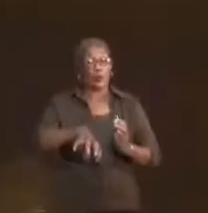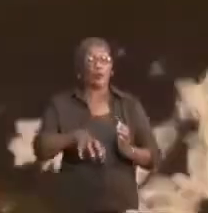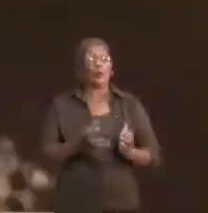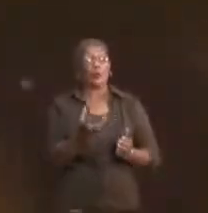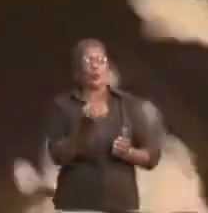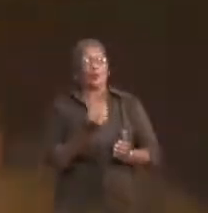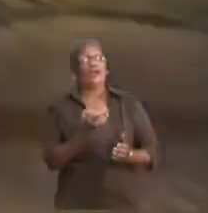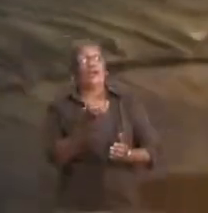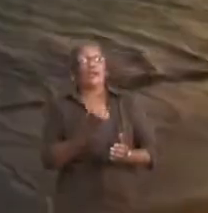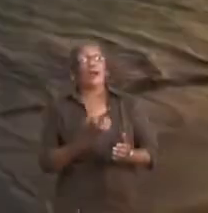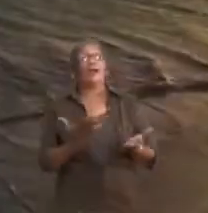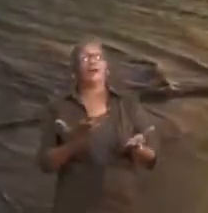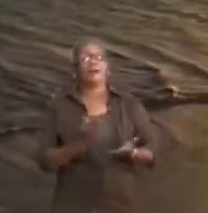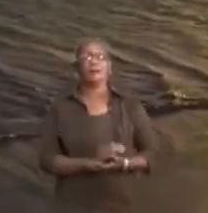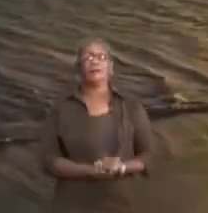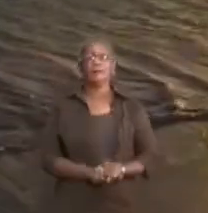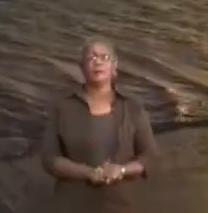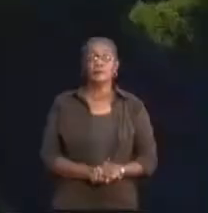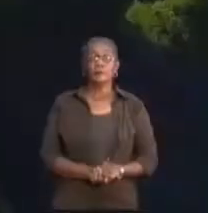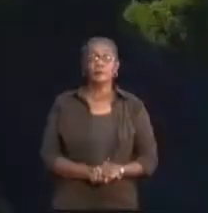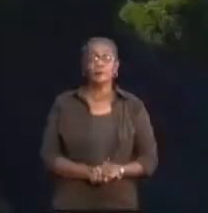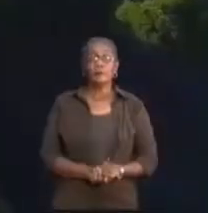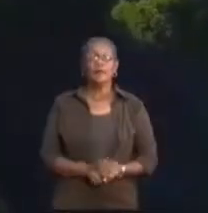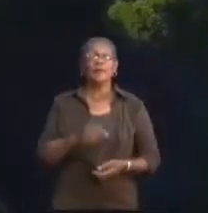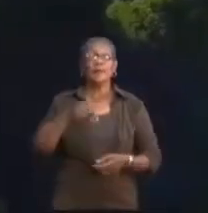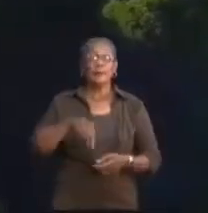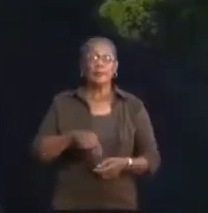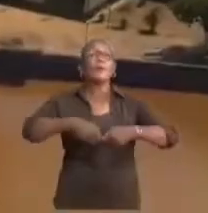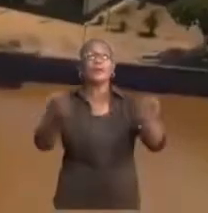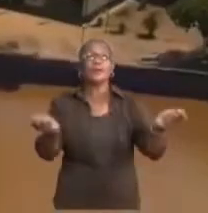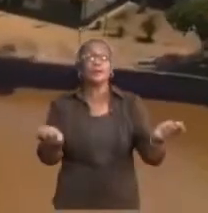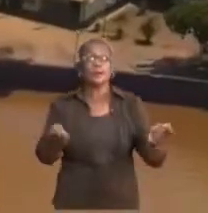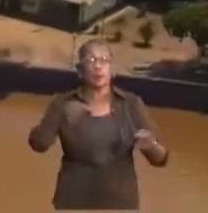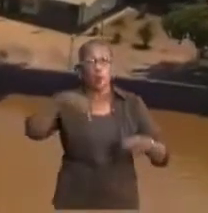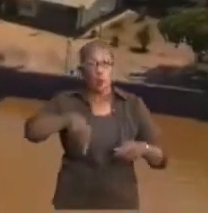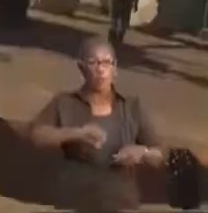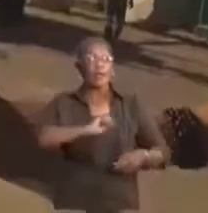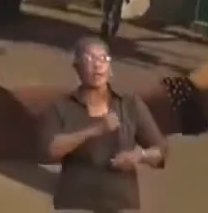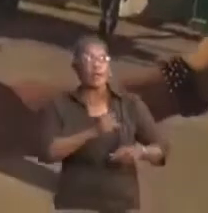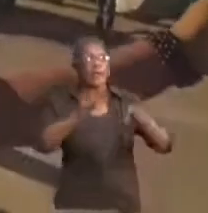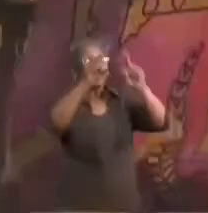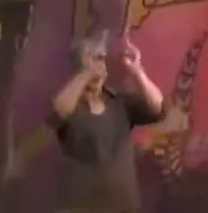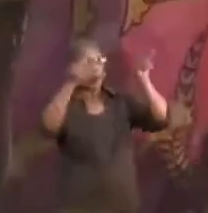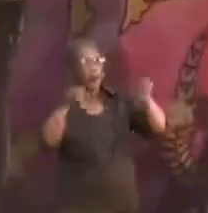Surinaamse product, Suriname, de Surinaamse cultuur, onze